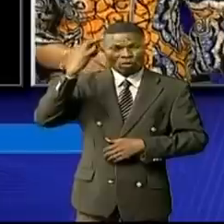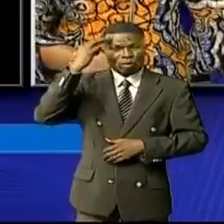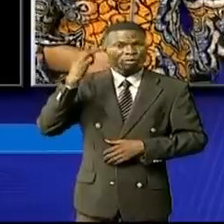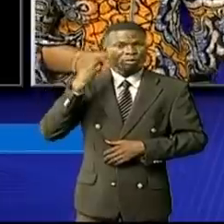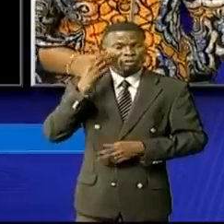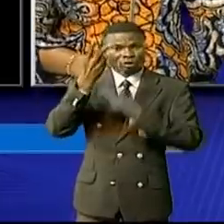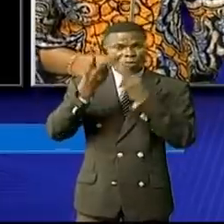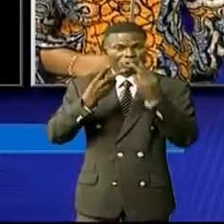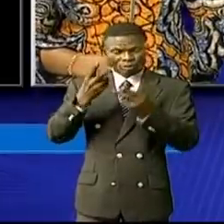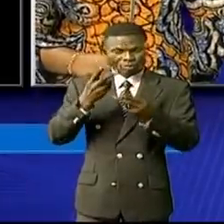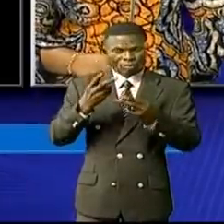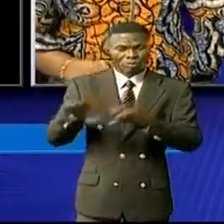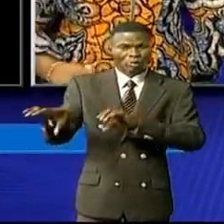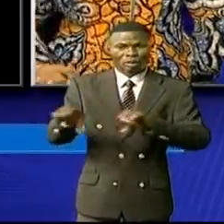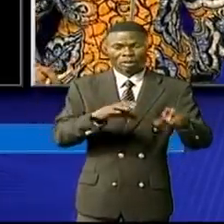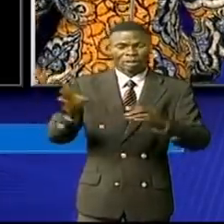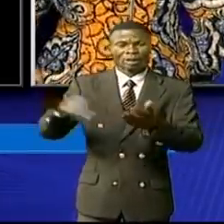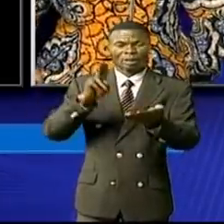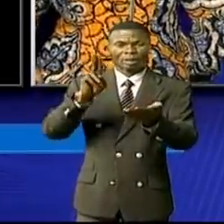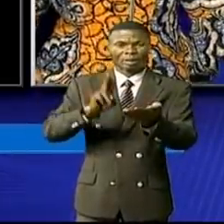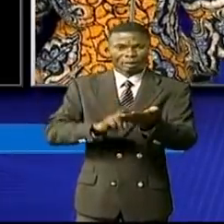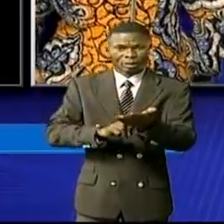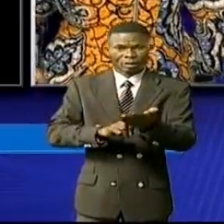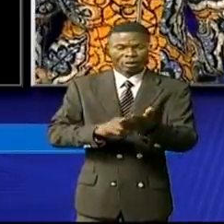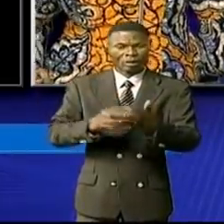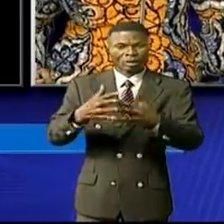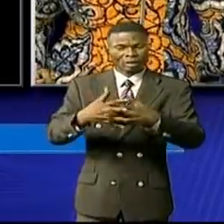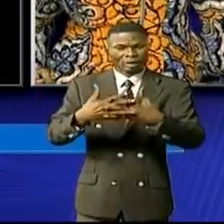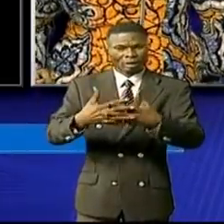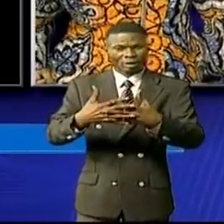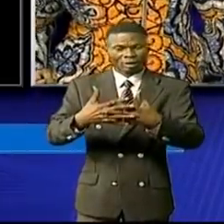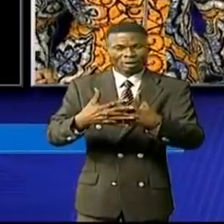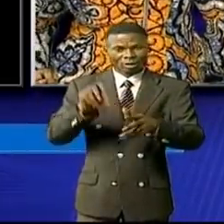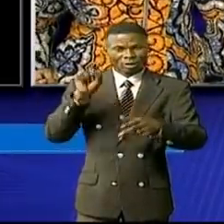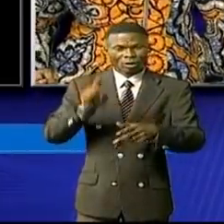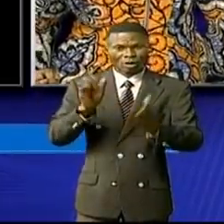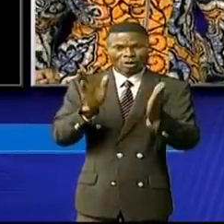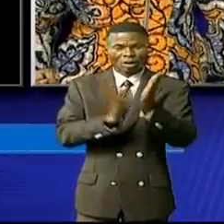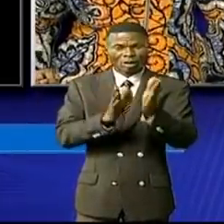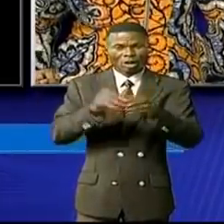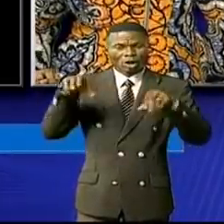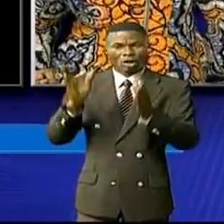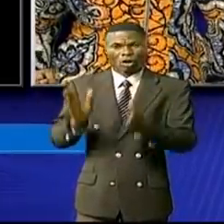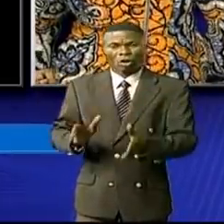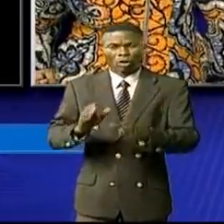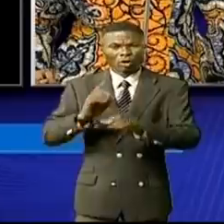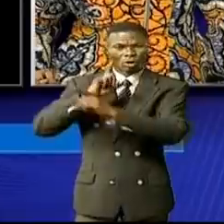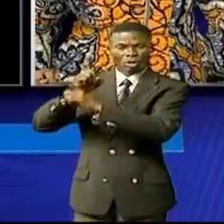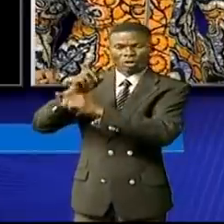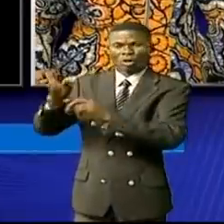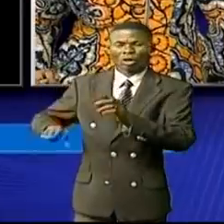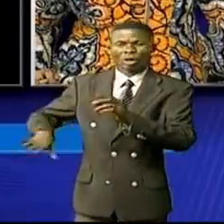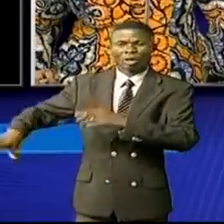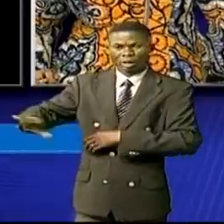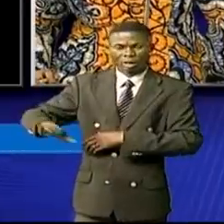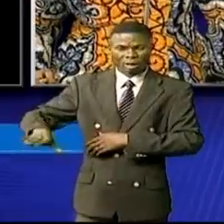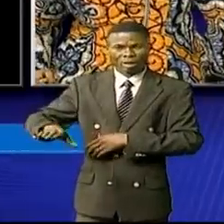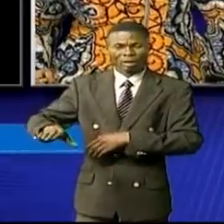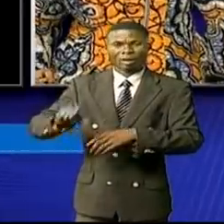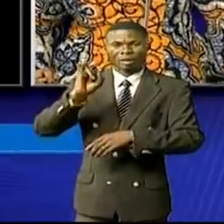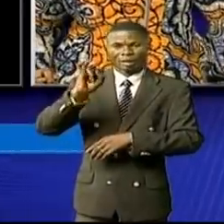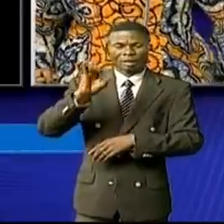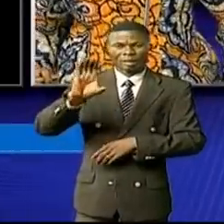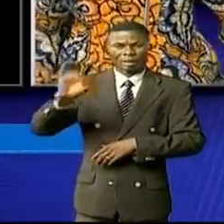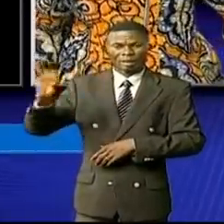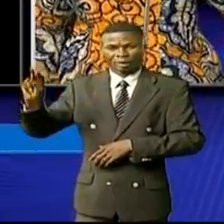patronné la cérémonie de signature du partenariat qui voit l'Institut congolais de conservation de la nature, ICC, et Serena